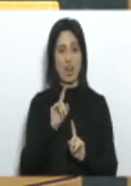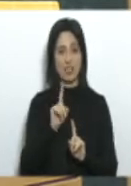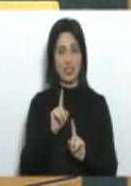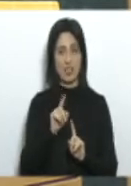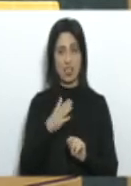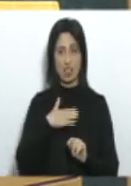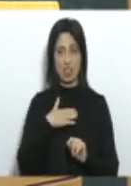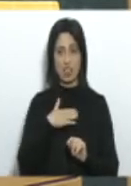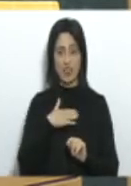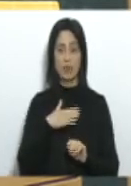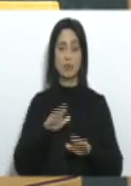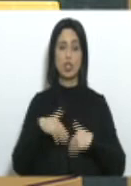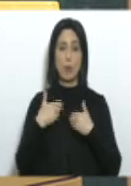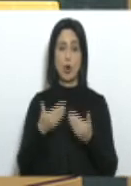ჩვენი